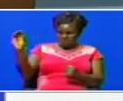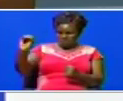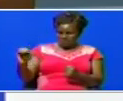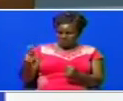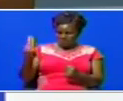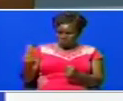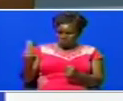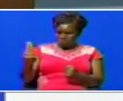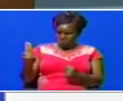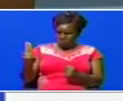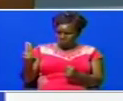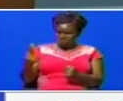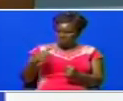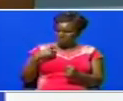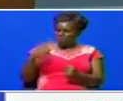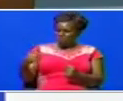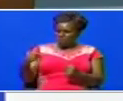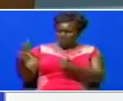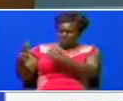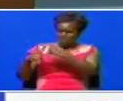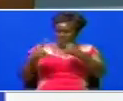Uhuru Kenyatta,